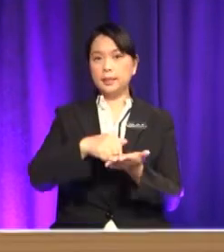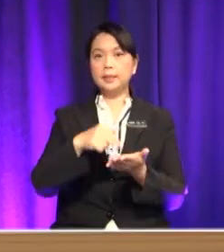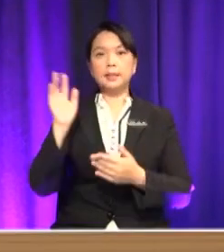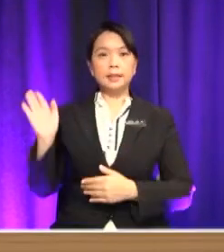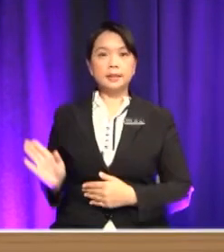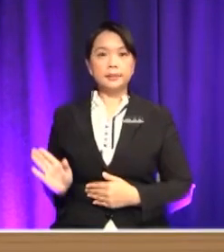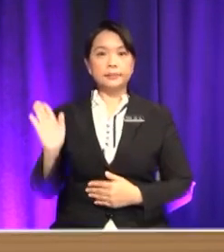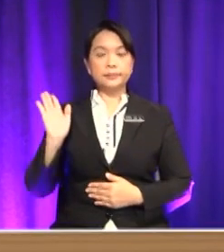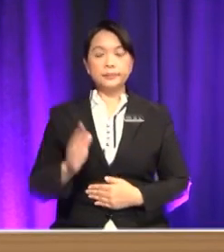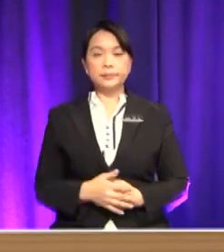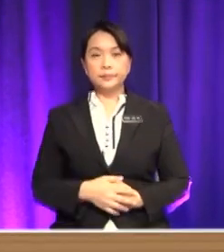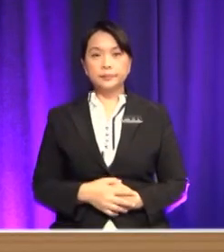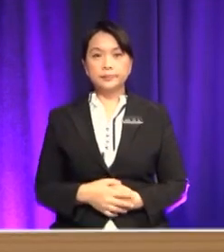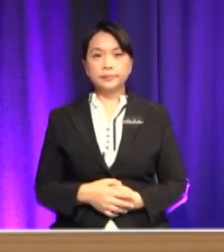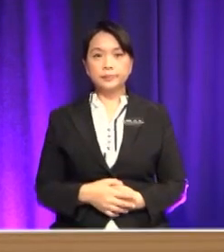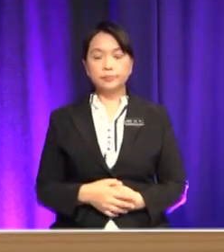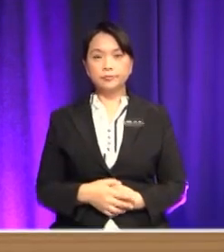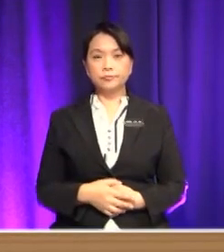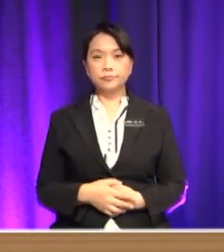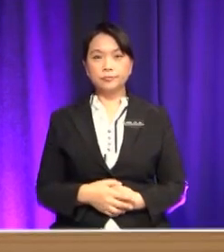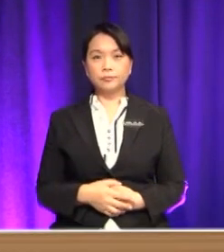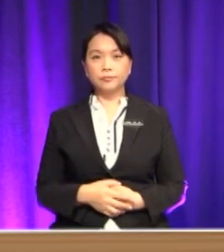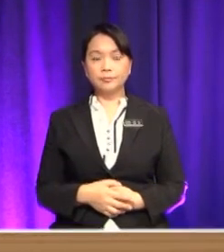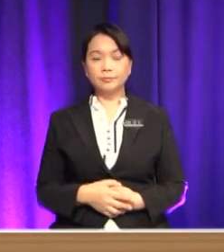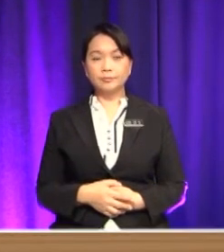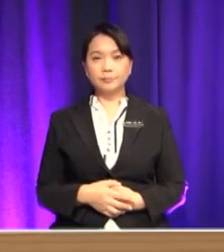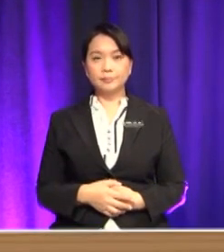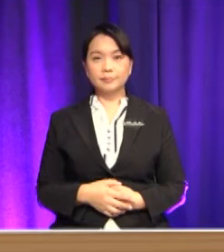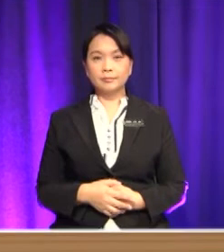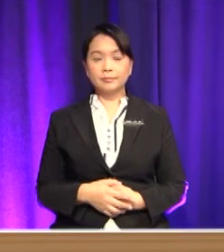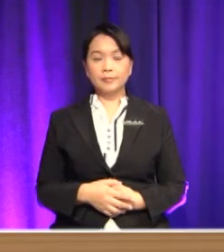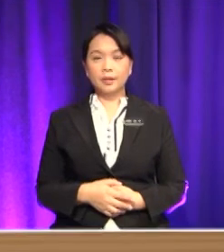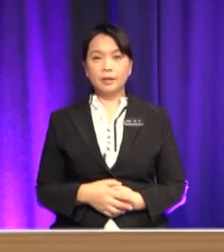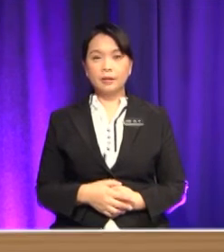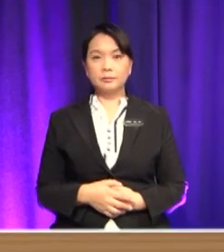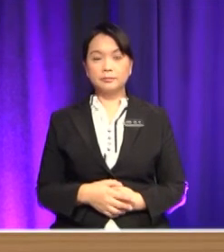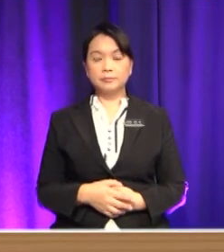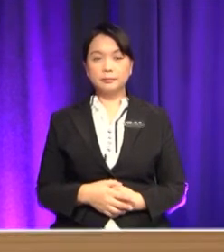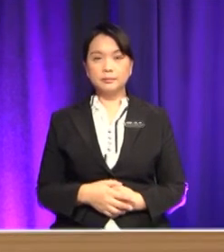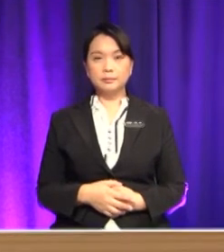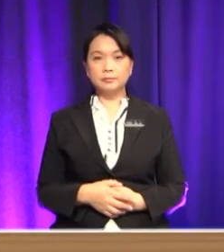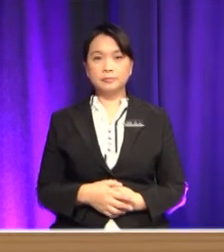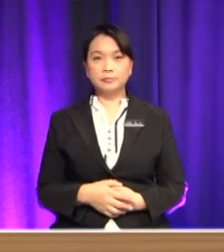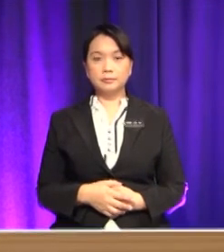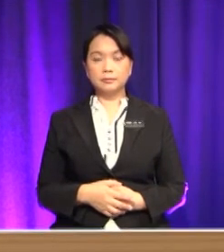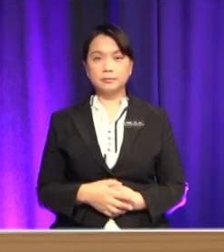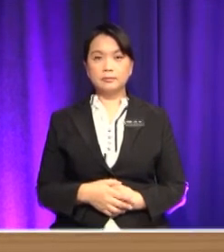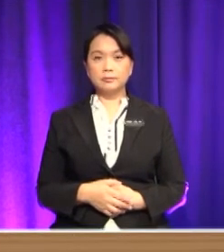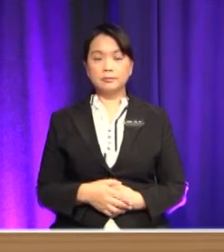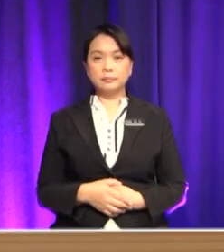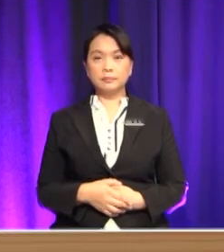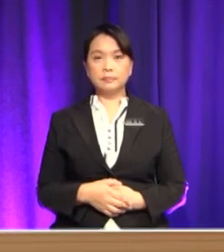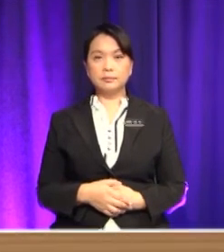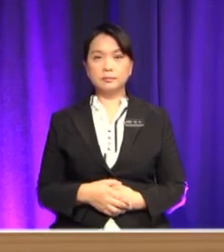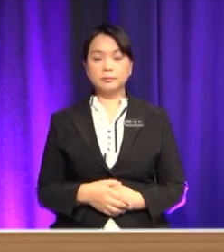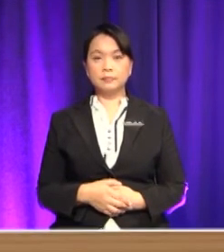tu? Seperti yang apa kita discuss tadi. Okey. Daripada pelajaran yang lalu, mungkin kamu dah